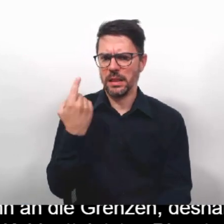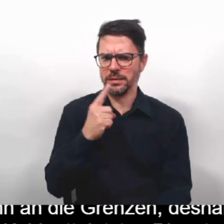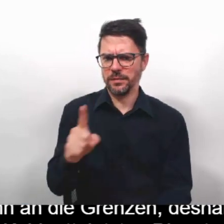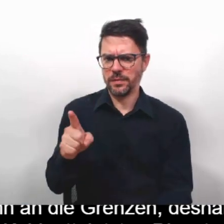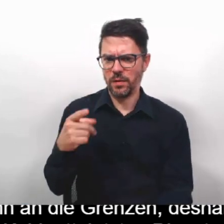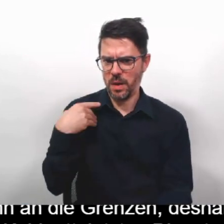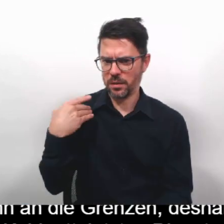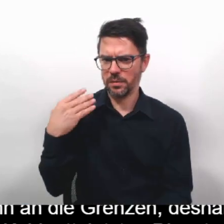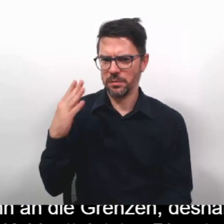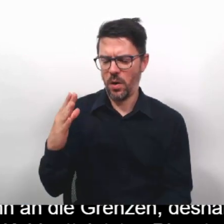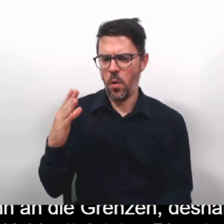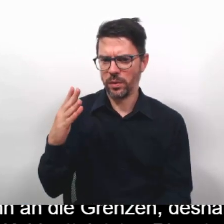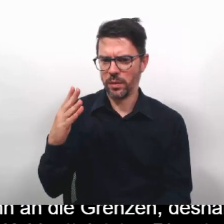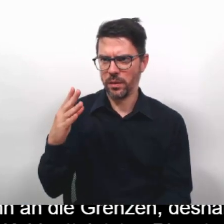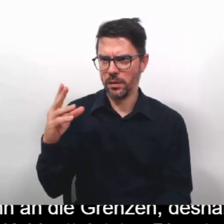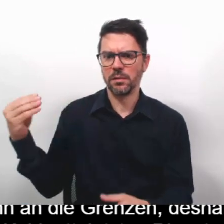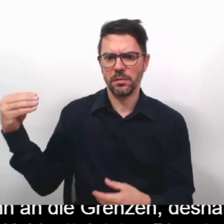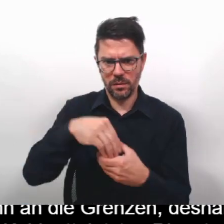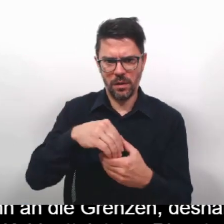genau das gewährleisten zu können.